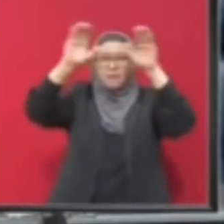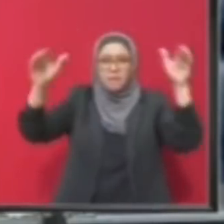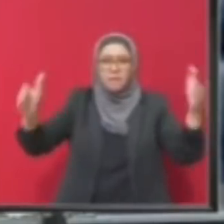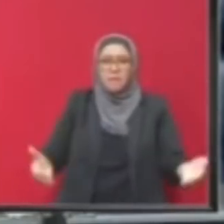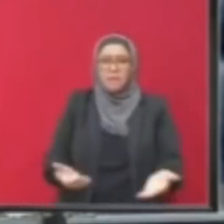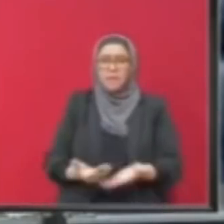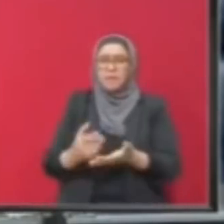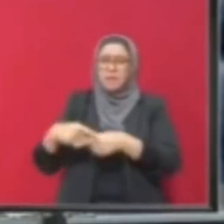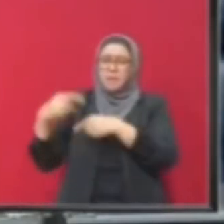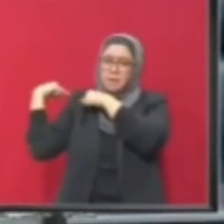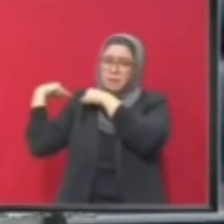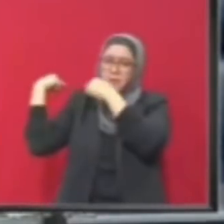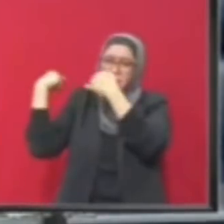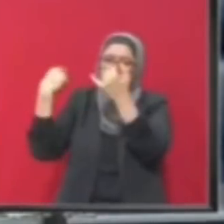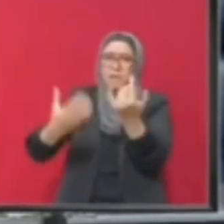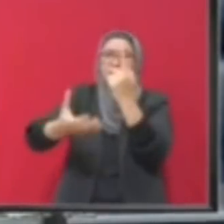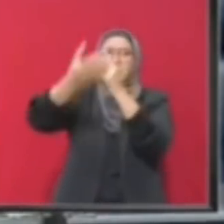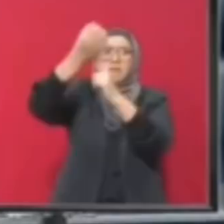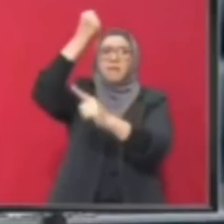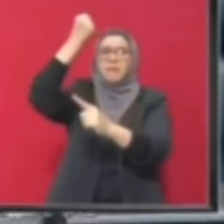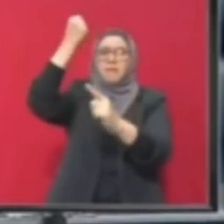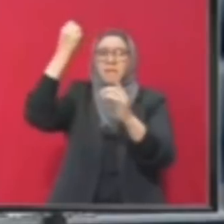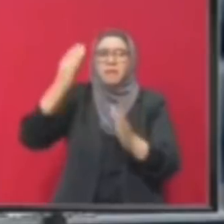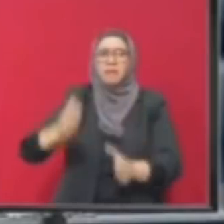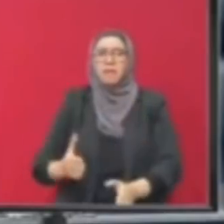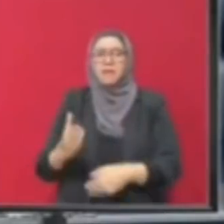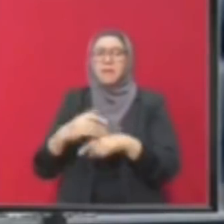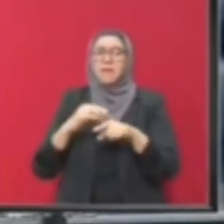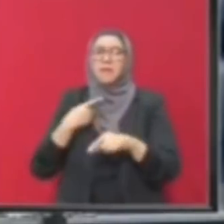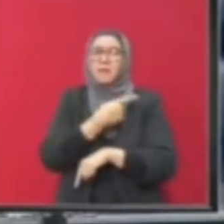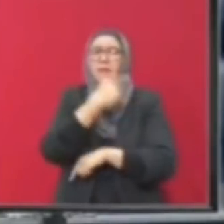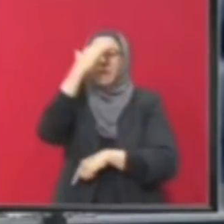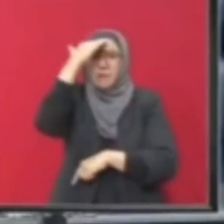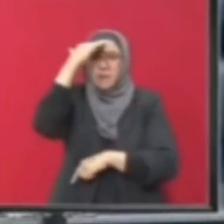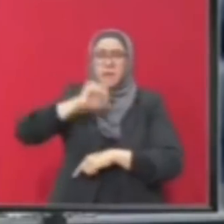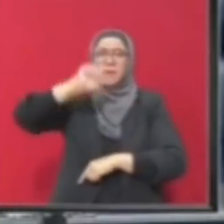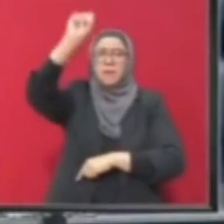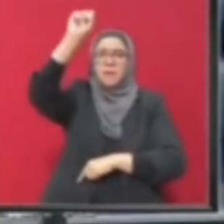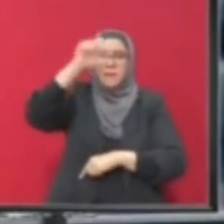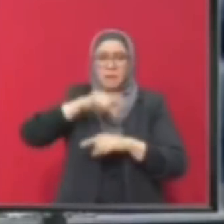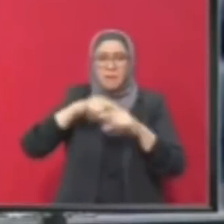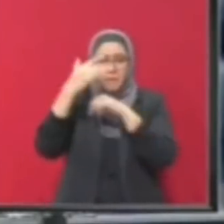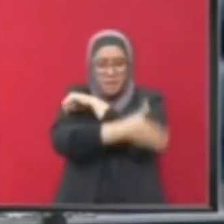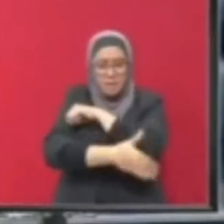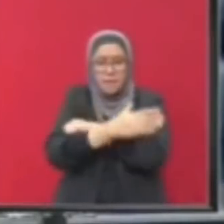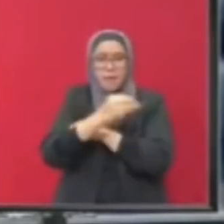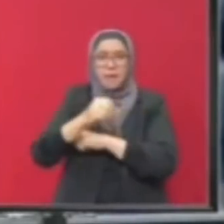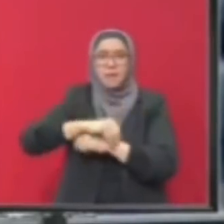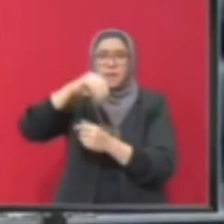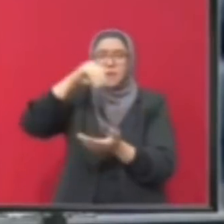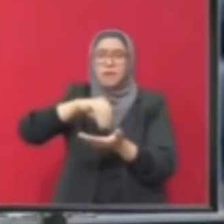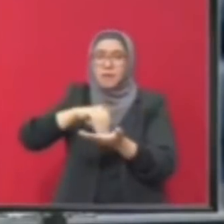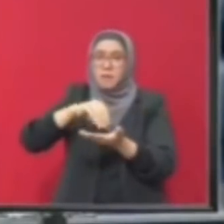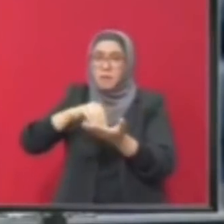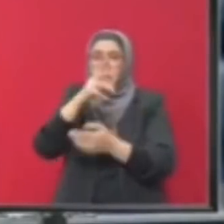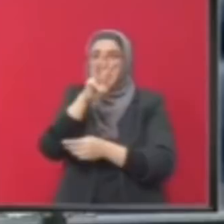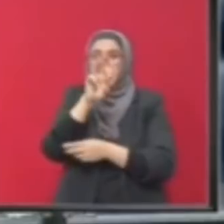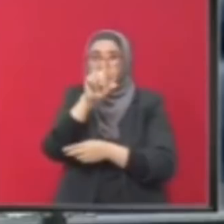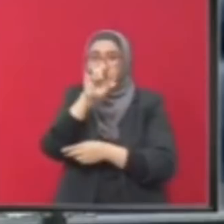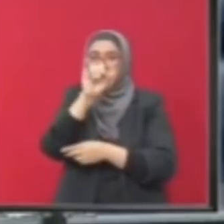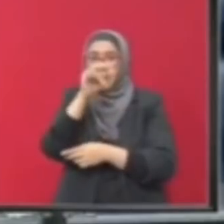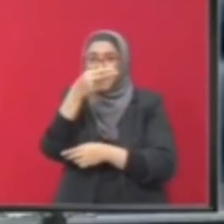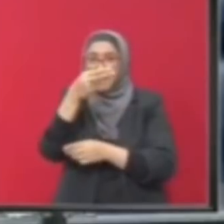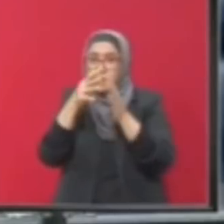kemerdekaan, kita tahu bahawa Sabah sebuah negeri, sebuah wilayah yang besar, Sarawak begitu juga jumlahnya agak